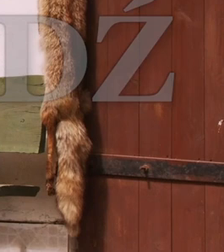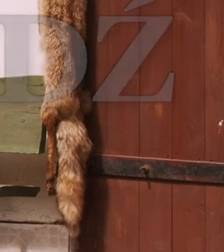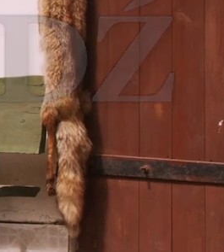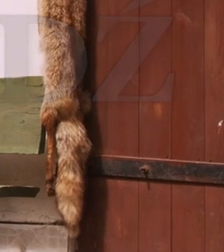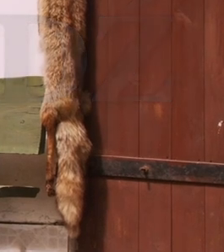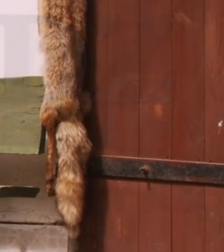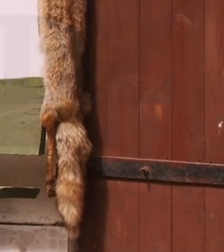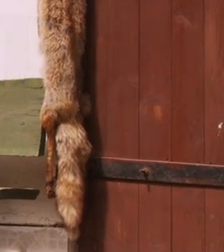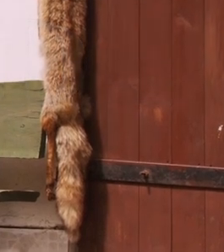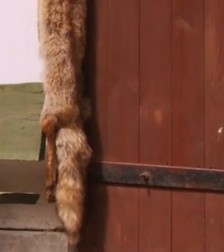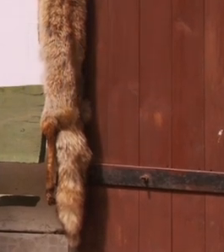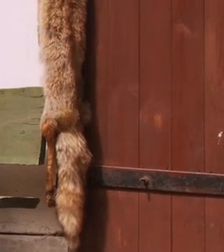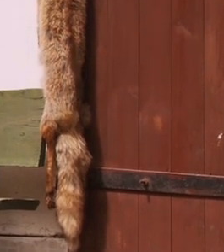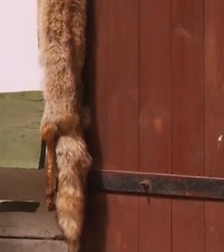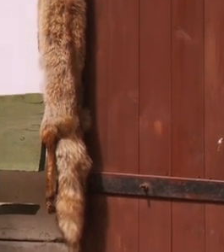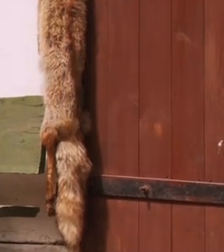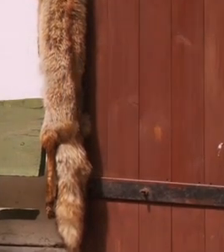Mila ja moja,